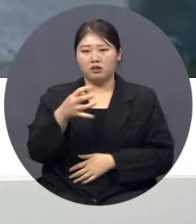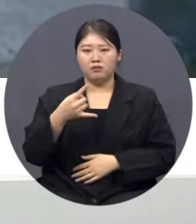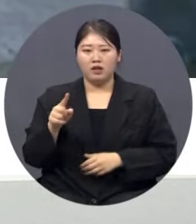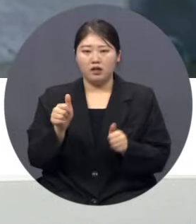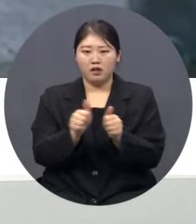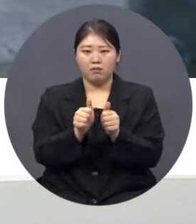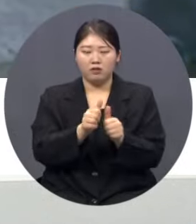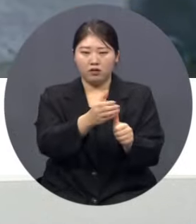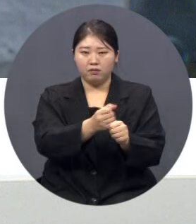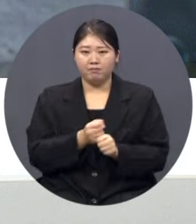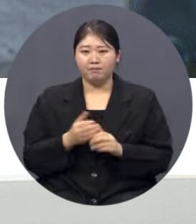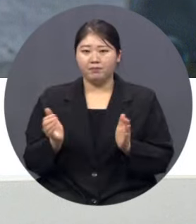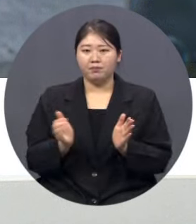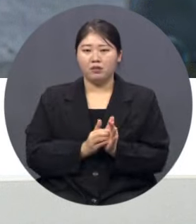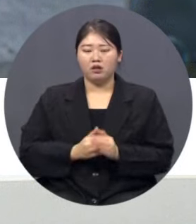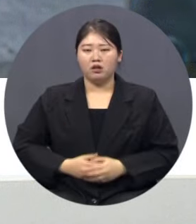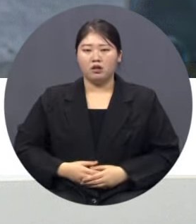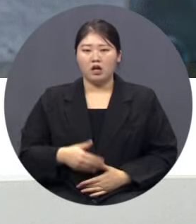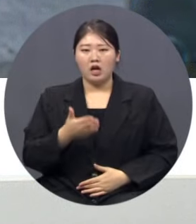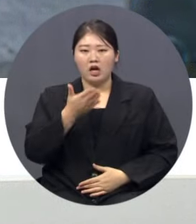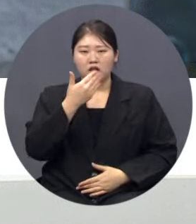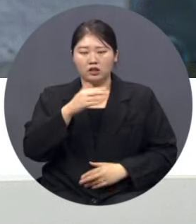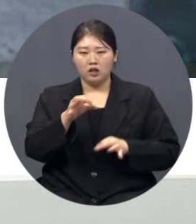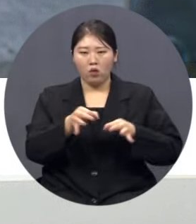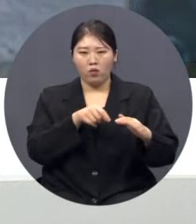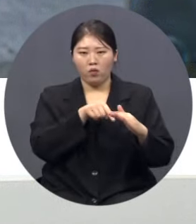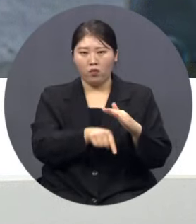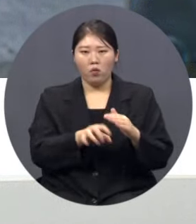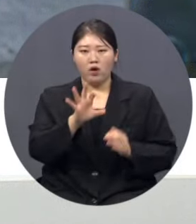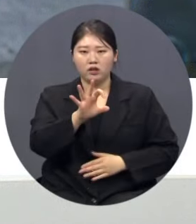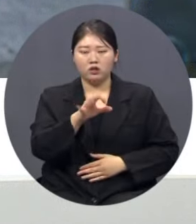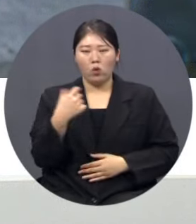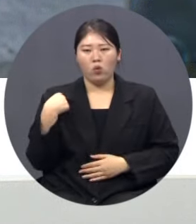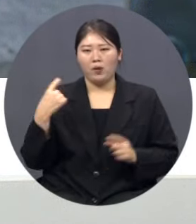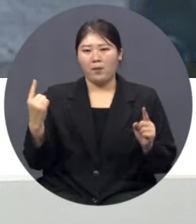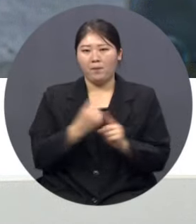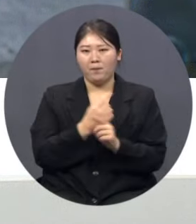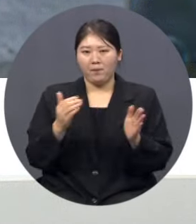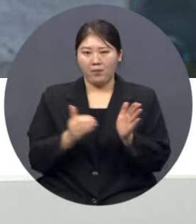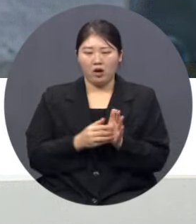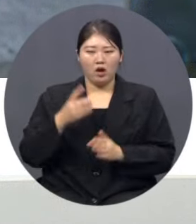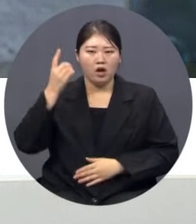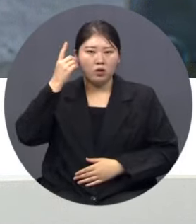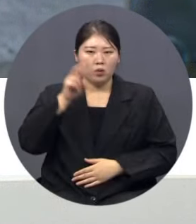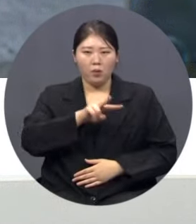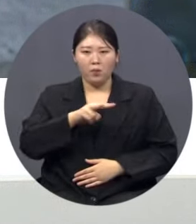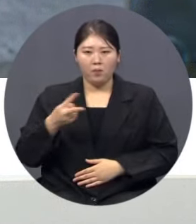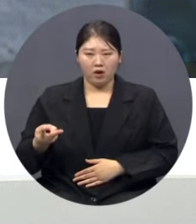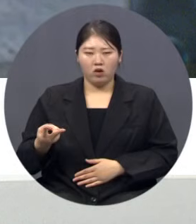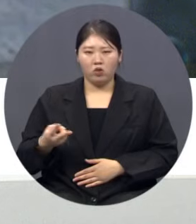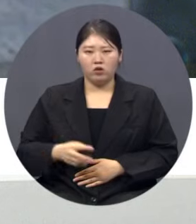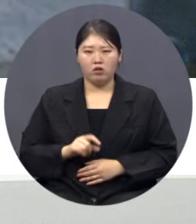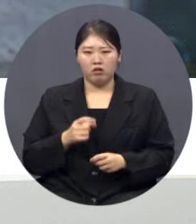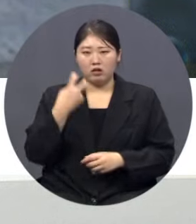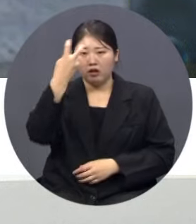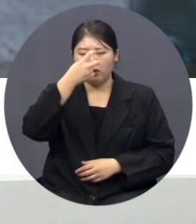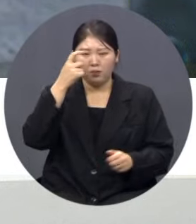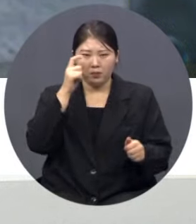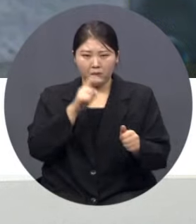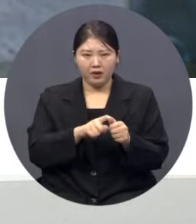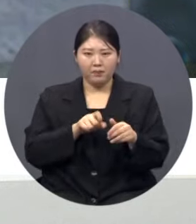경찰에 붙잡혔습니다. 식당 화장실에서 옷을 바꿔 입고 또 휴대전화까지 바꿔가면서 단속을 피하려